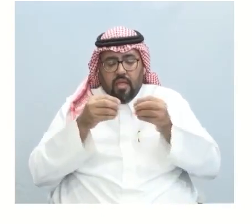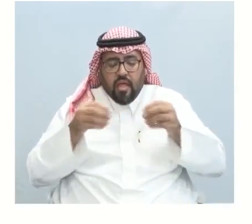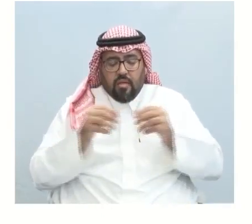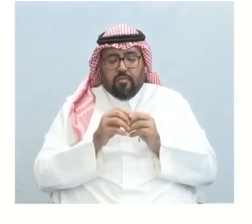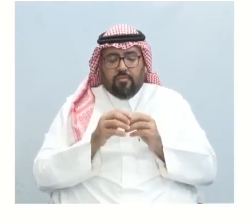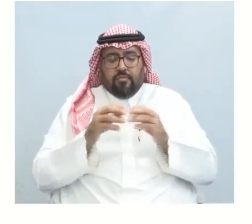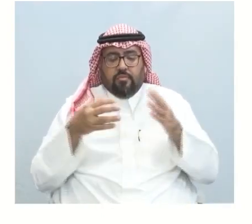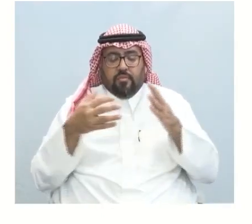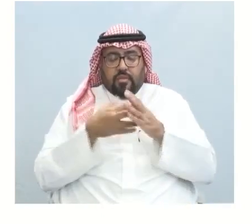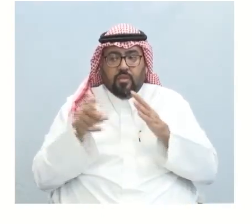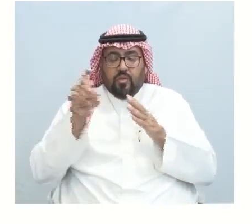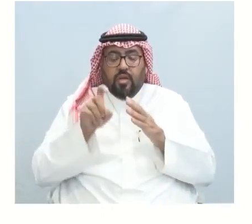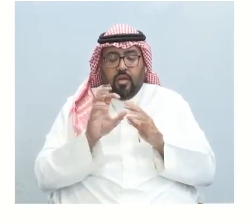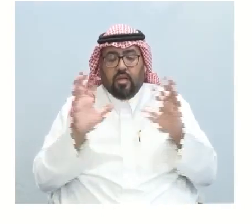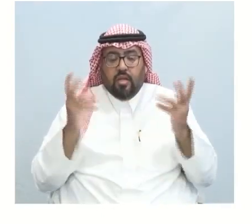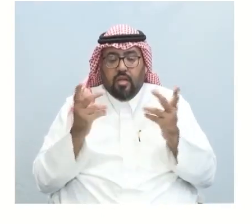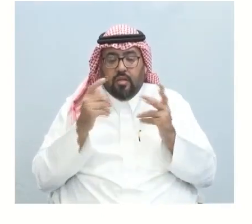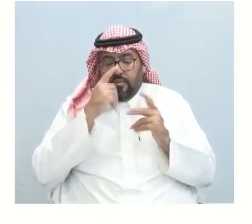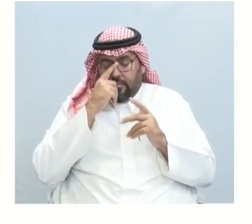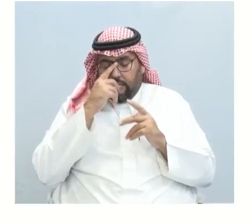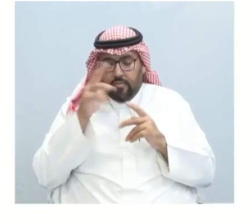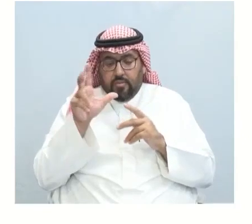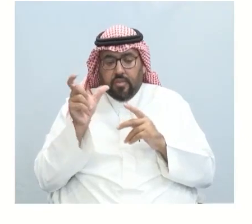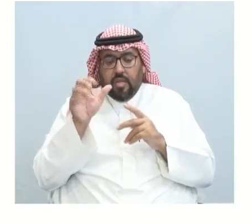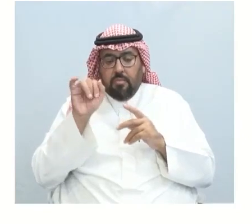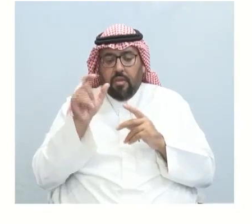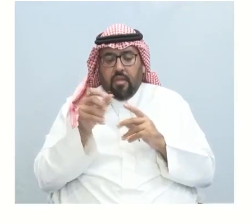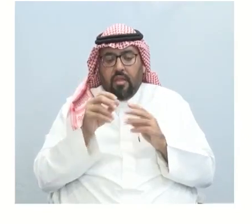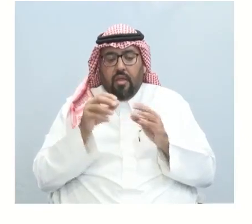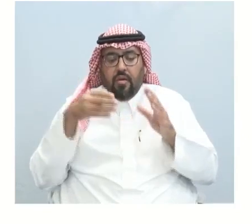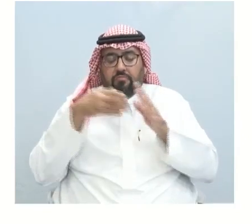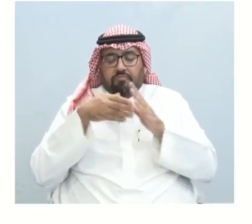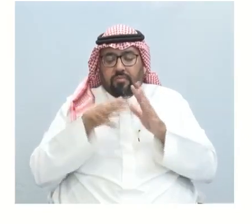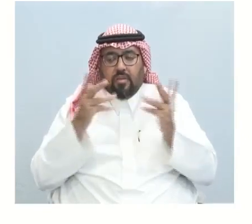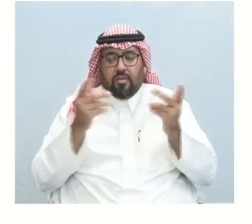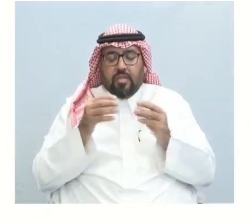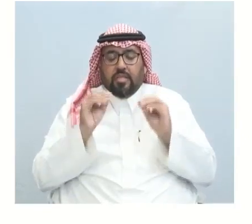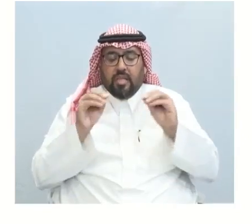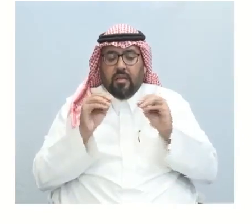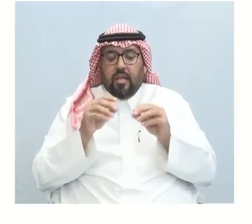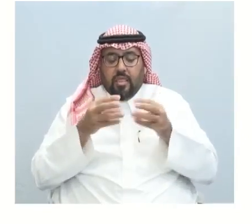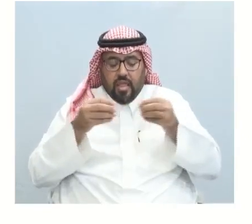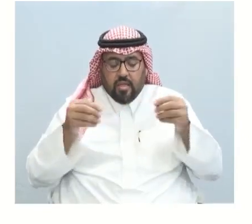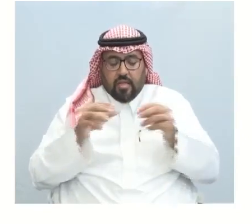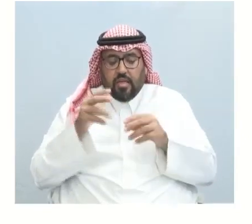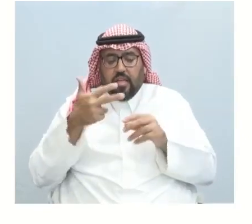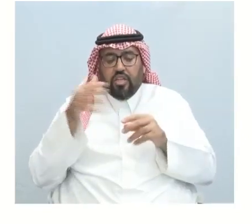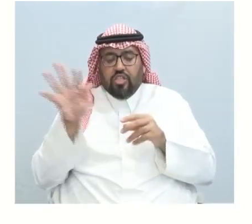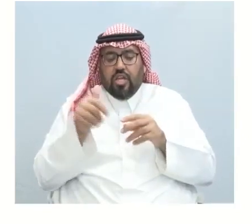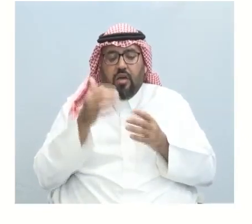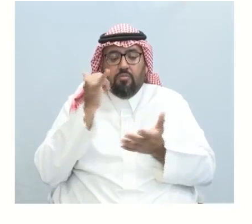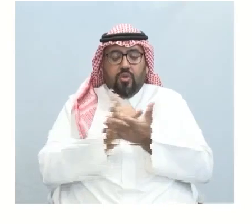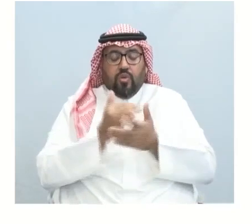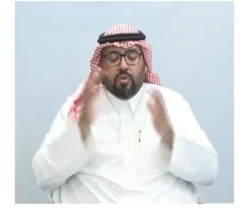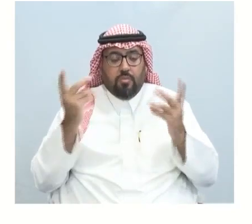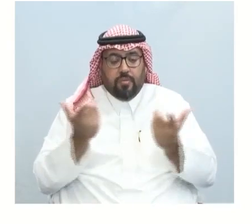هذا الجدار هنا يتساءل في السؤال هذه الانزيمات الهاضمه ما هو مصدرها هذه الانزيمات التي ساعدت على تحليل الغشاء من المسؤول